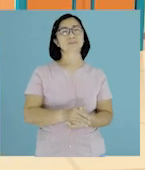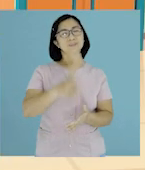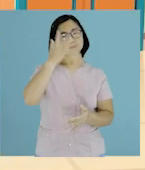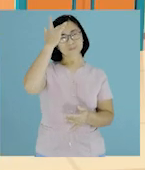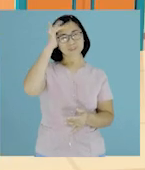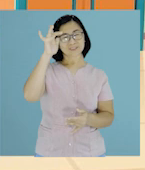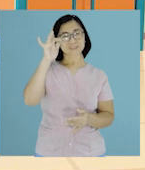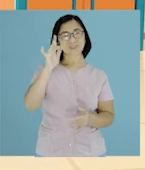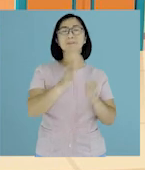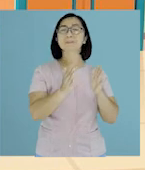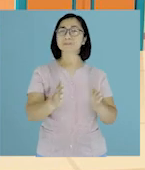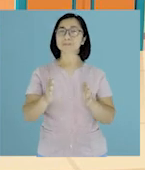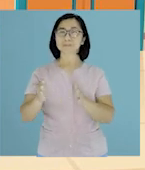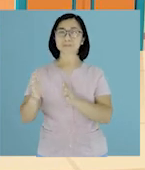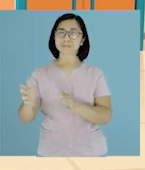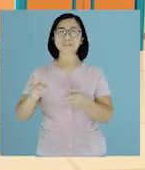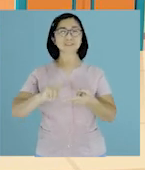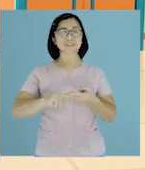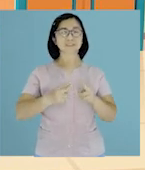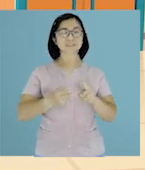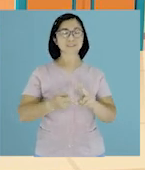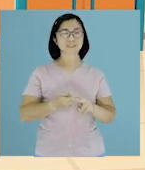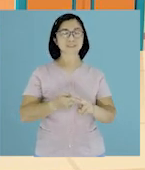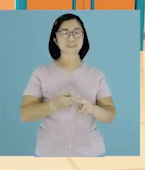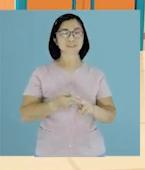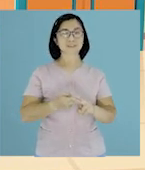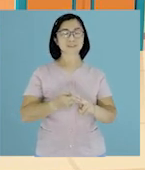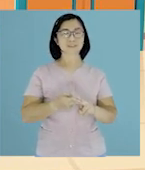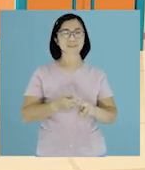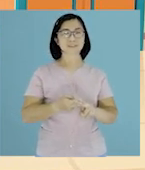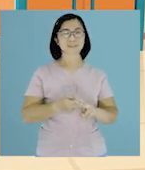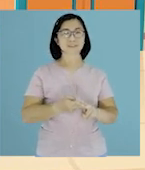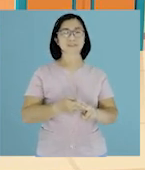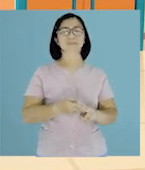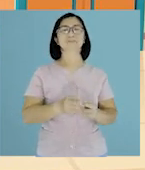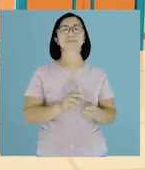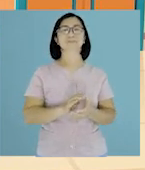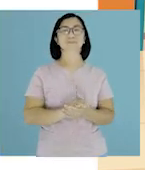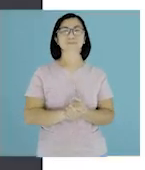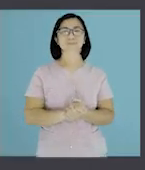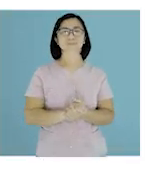Napakahusay mo na sa pagsusunod-sunod sa mga numbers ayon sa tamang order.